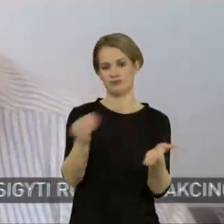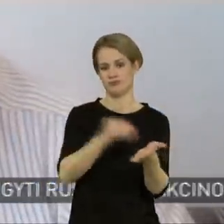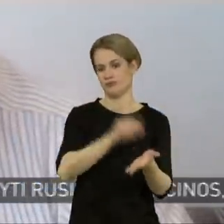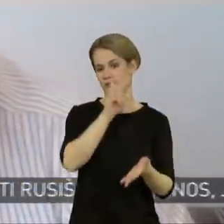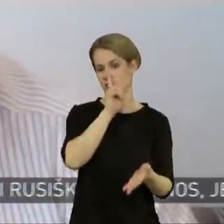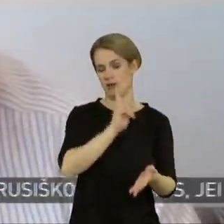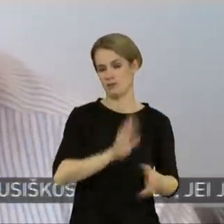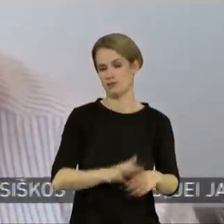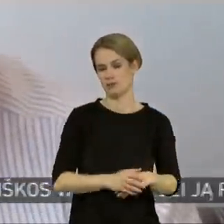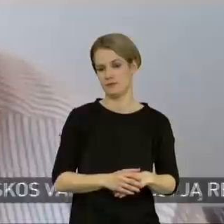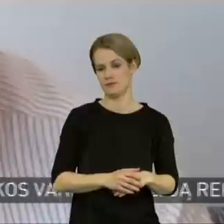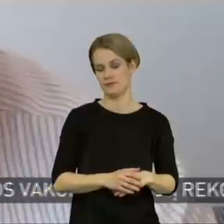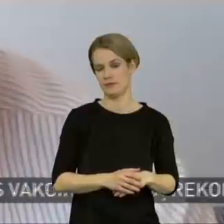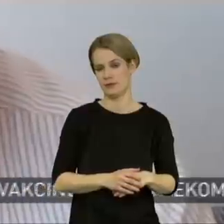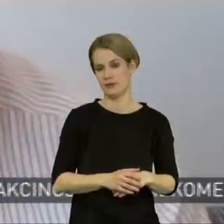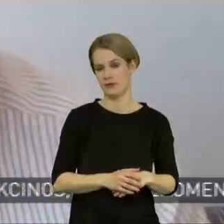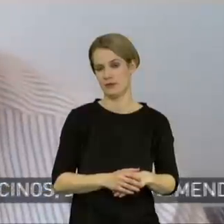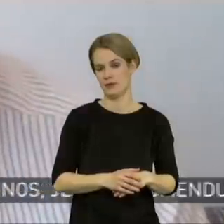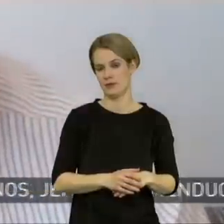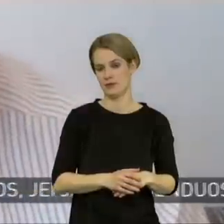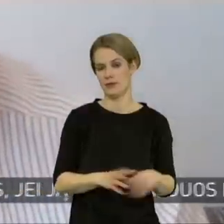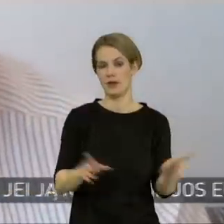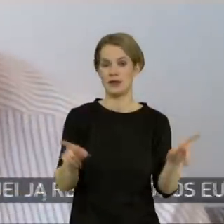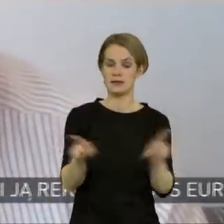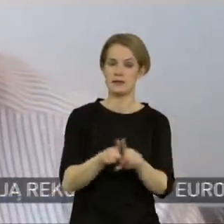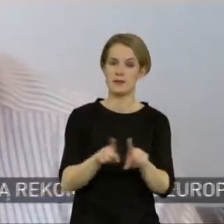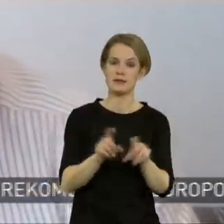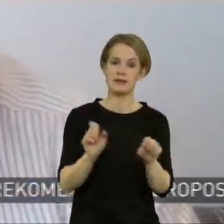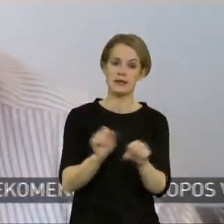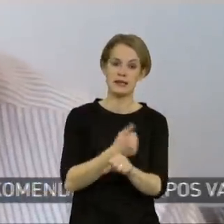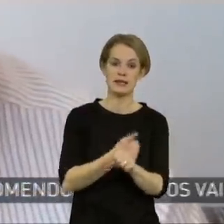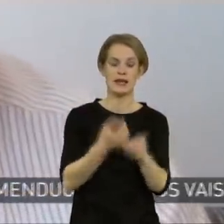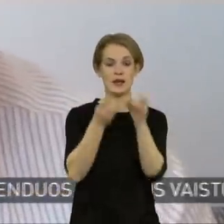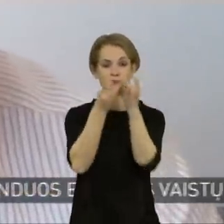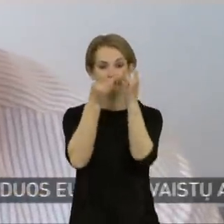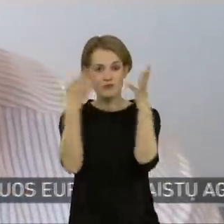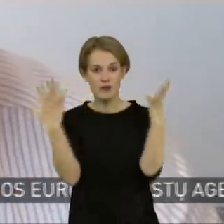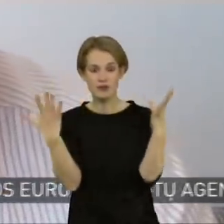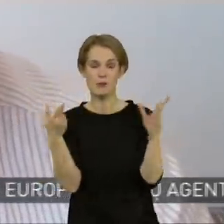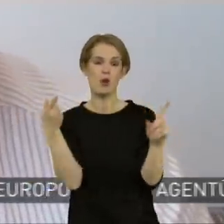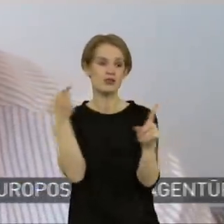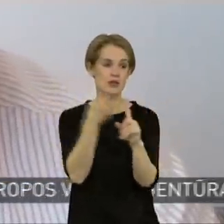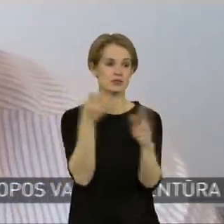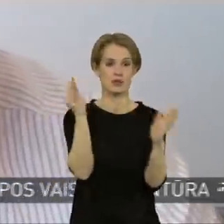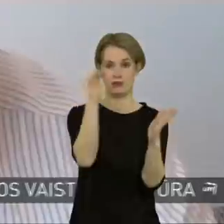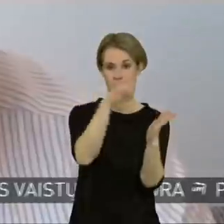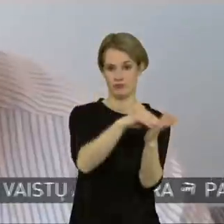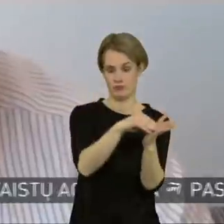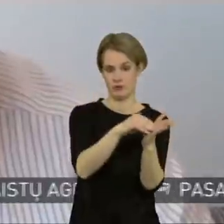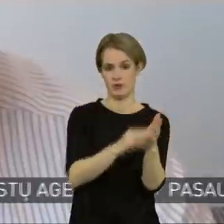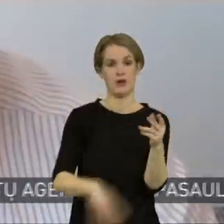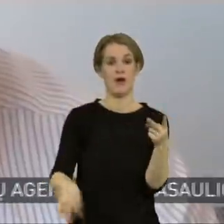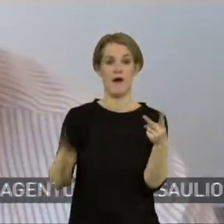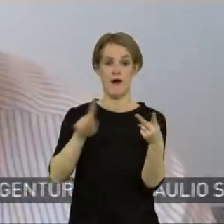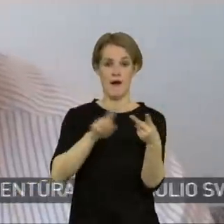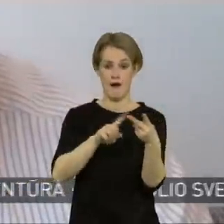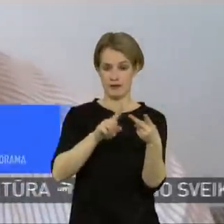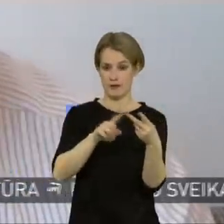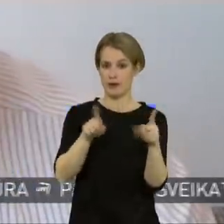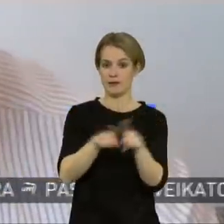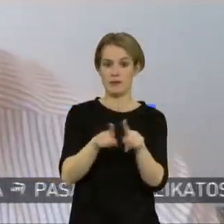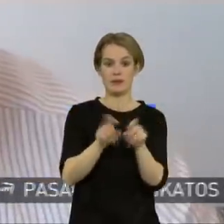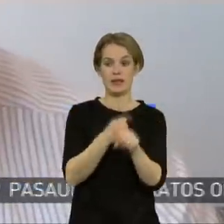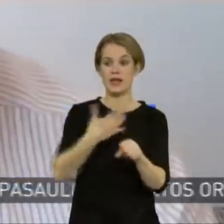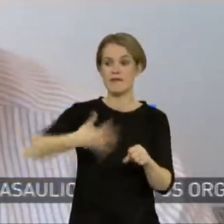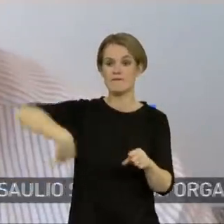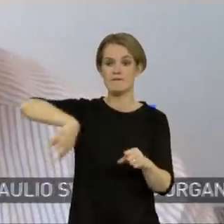apibūdinimas turėtų būti tam susitarime ir iš to tikslai kylantis. Antra, turi būti sutarta, kas tai yra